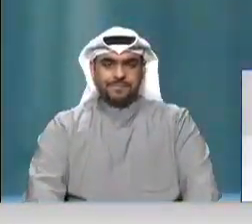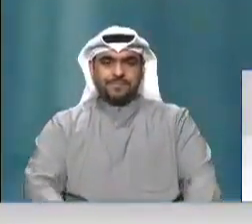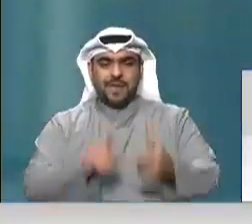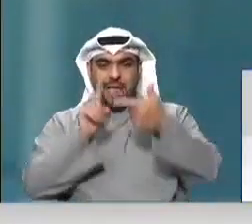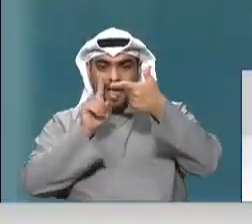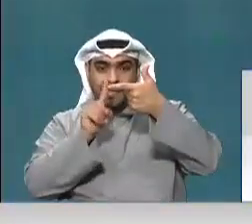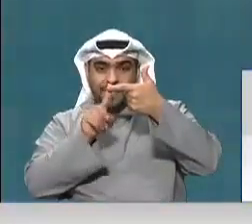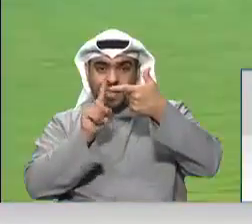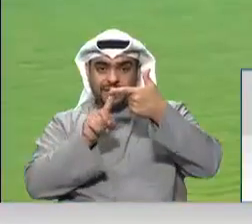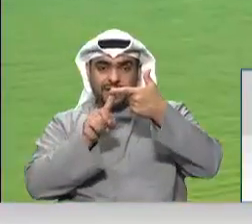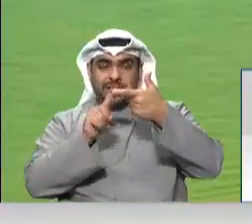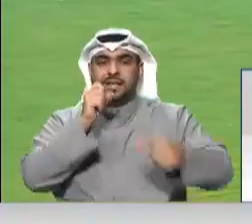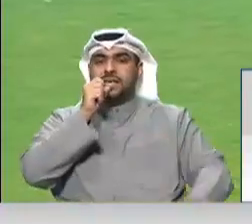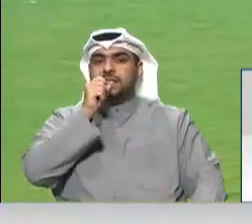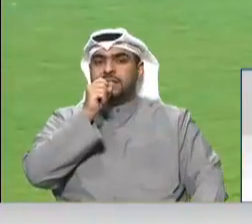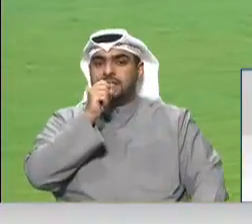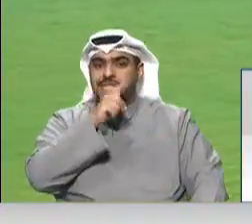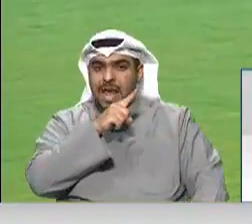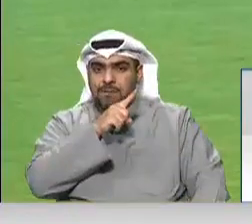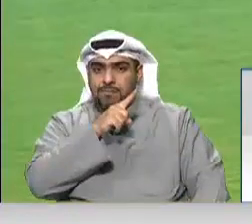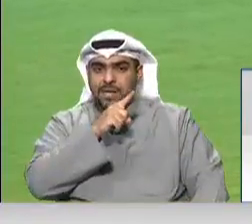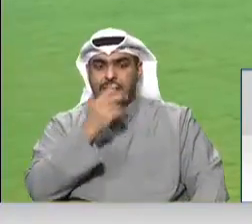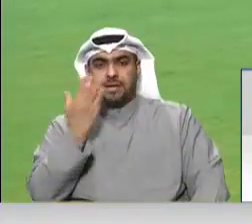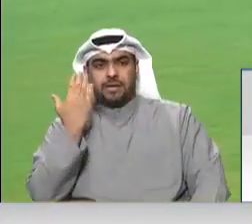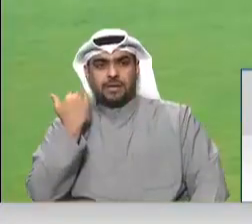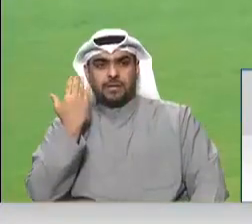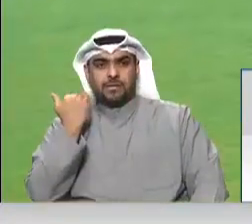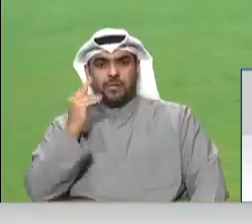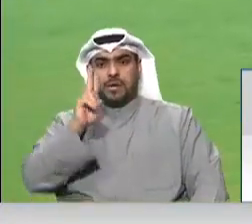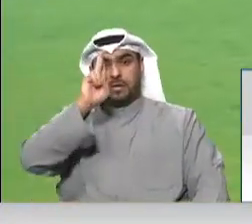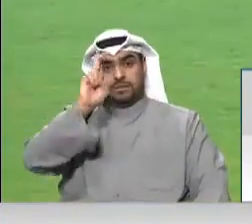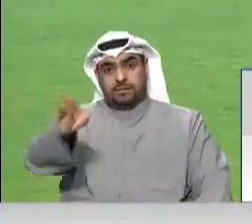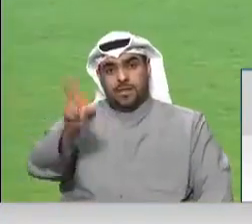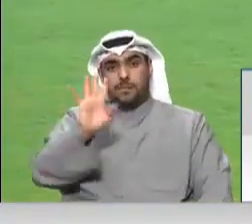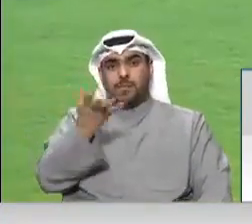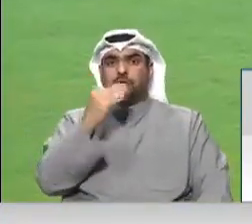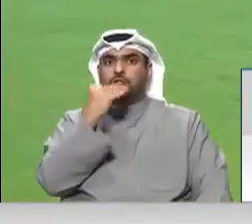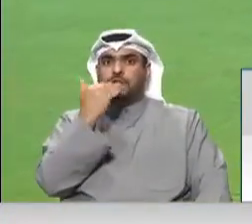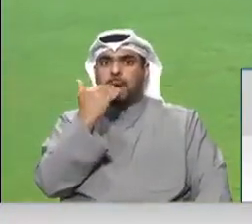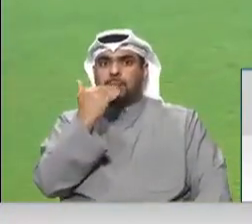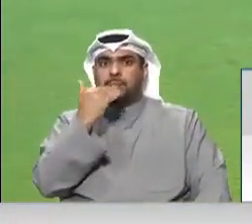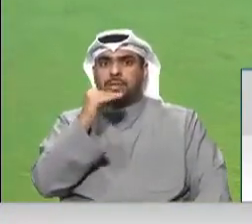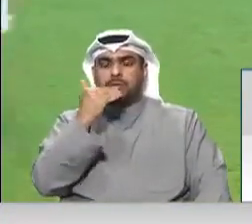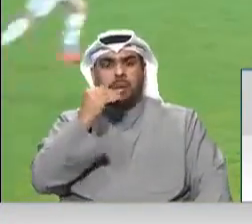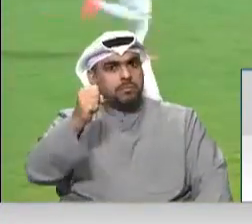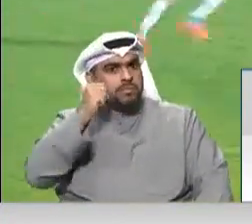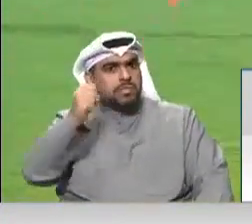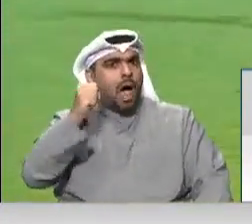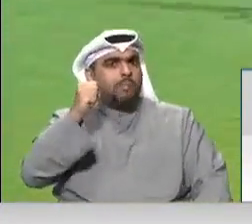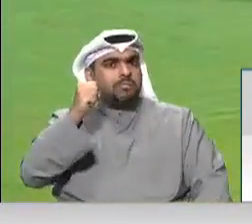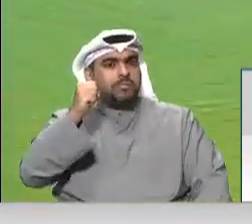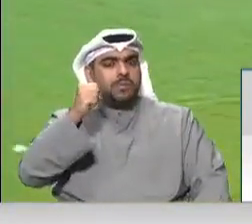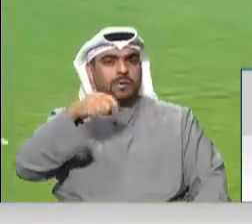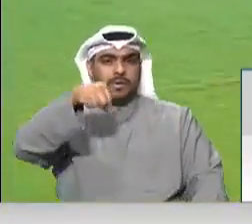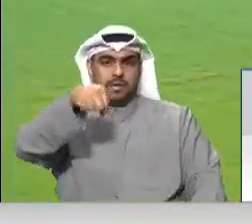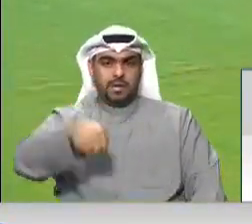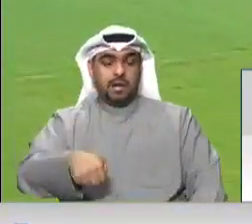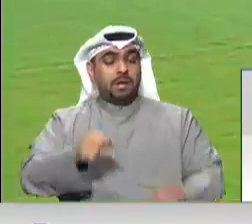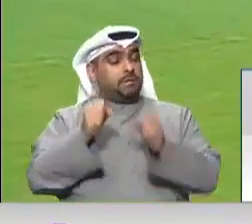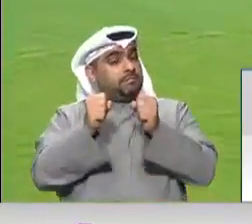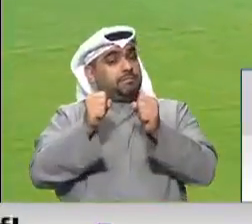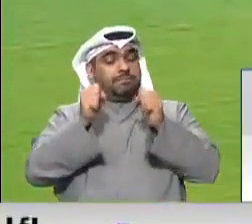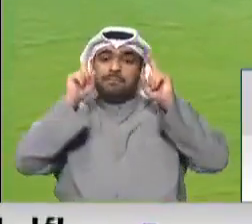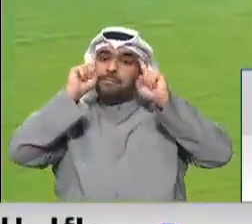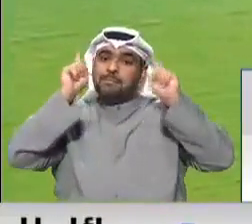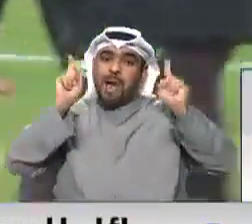السماوي القادم من فوز بشق الأنفس أمام الشباب بهدف دون رد يلقى نفسه أمام اختبار صعب